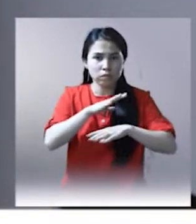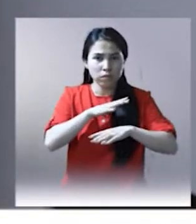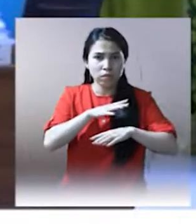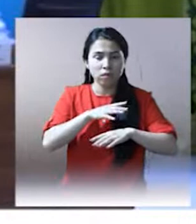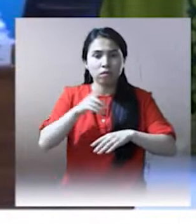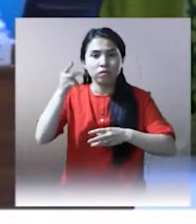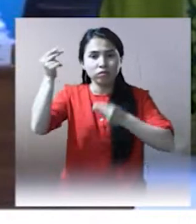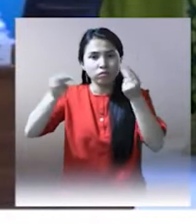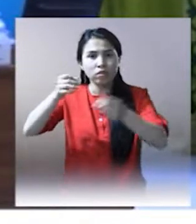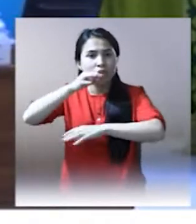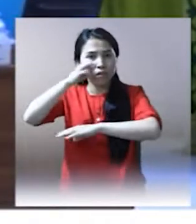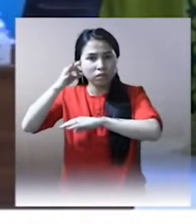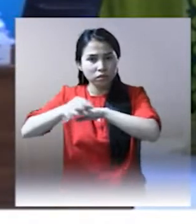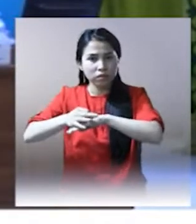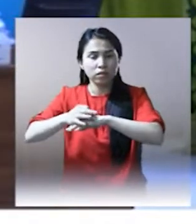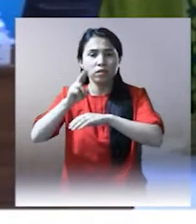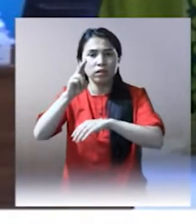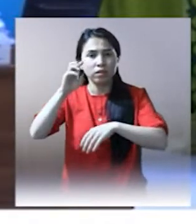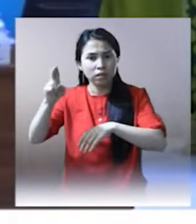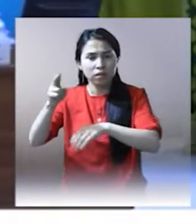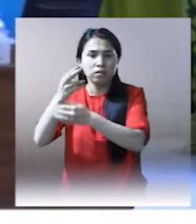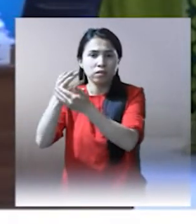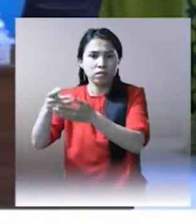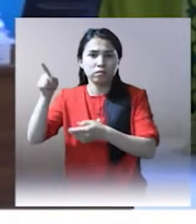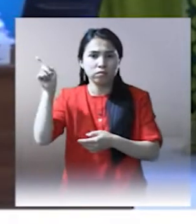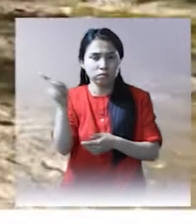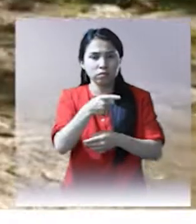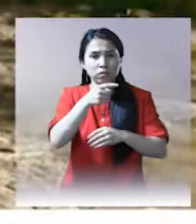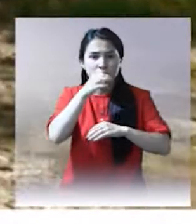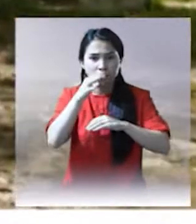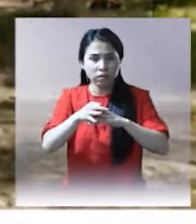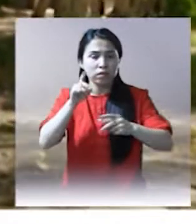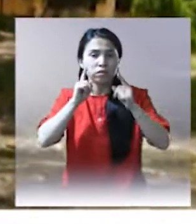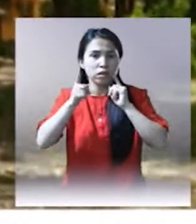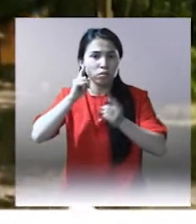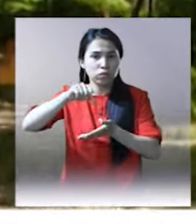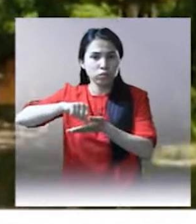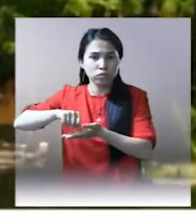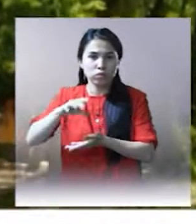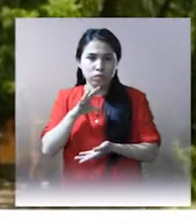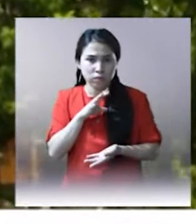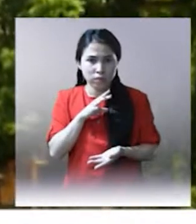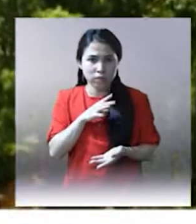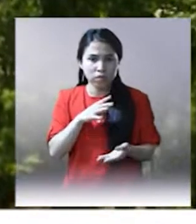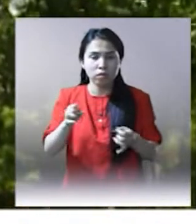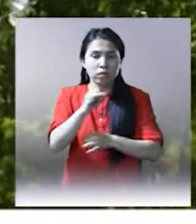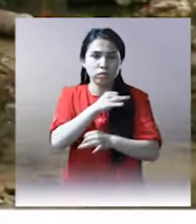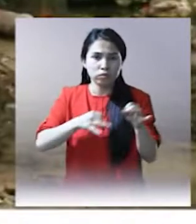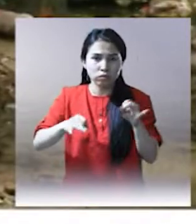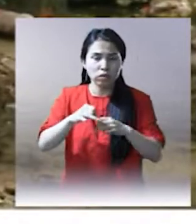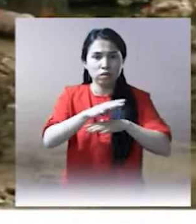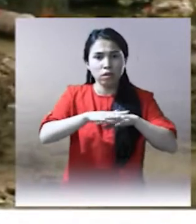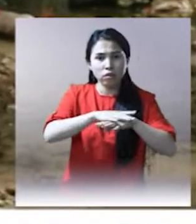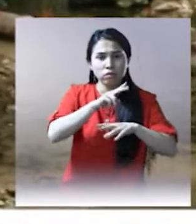жай коммуналдық шаруашылықтағы бірқатар келеңсіздіктерді шешу мақсатында кеңейтілген жиын өткізді. Жеке-жеке емес, үш тарапты кеңес түрінде.